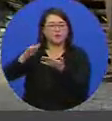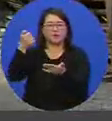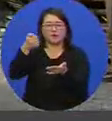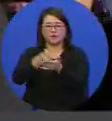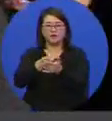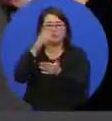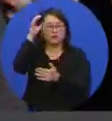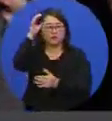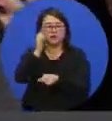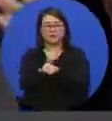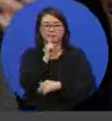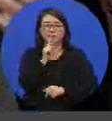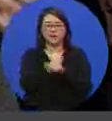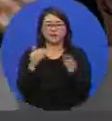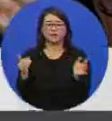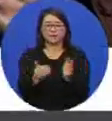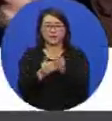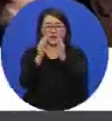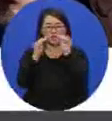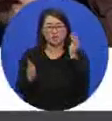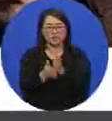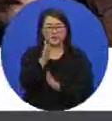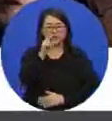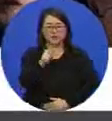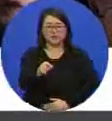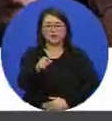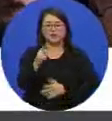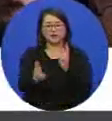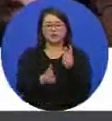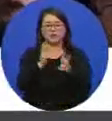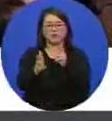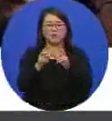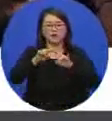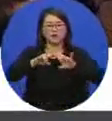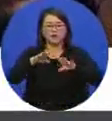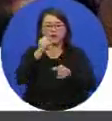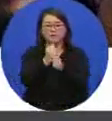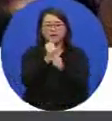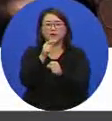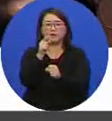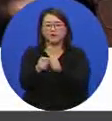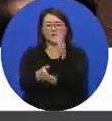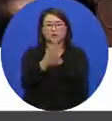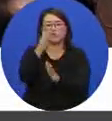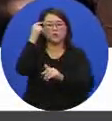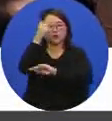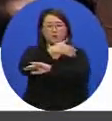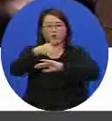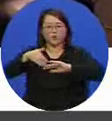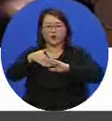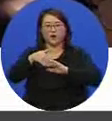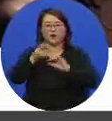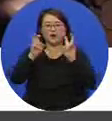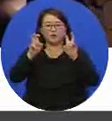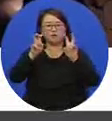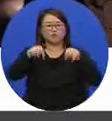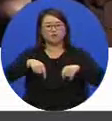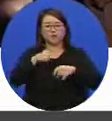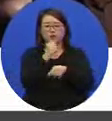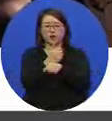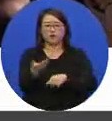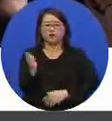덧붙였습니다. 전주시 고형 폐기물 연료 소각장 발전시설 도시계획시설 결정 부결과 원사 회복